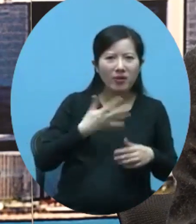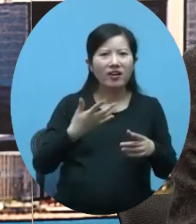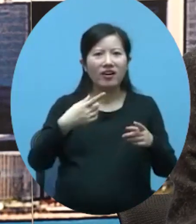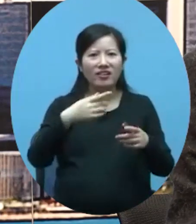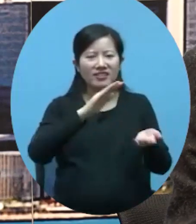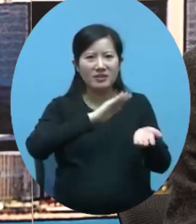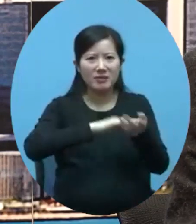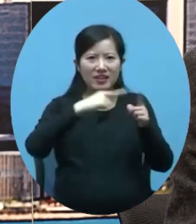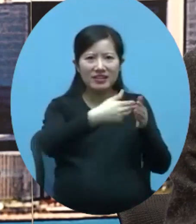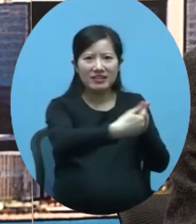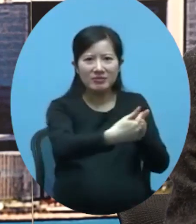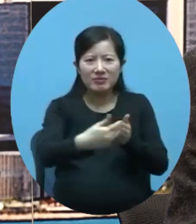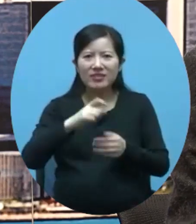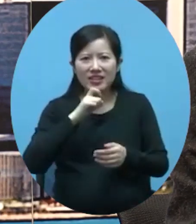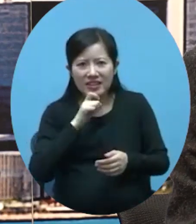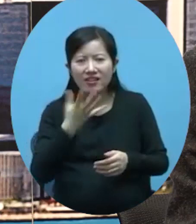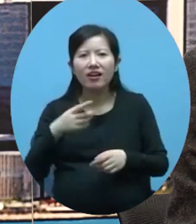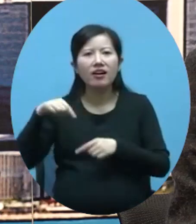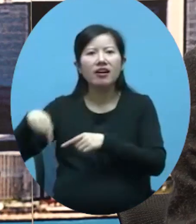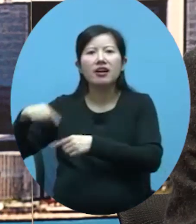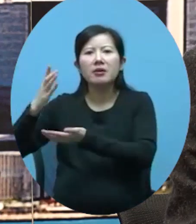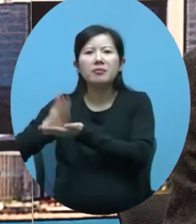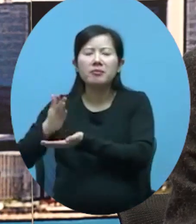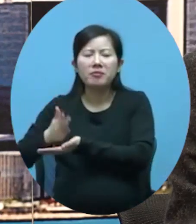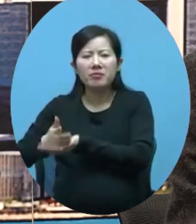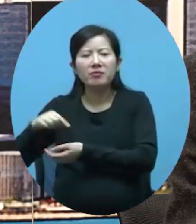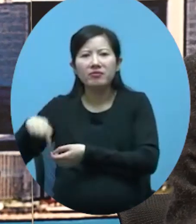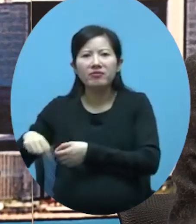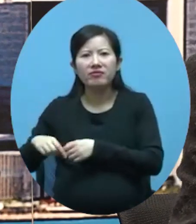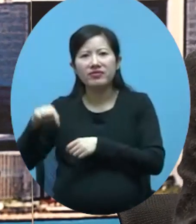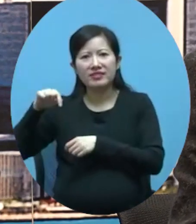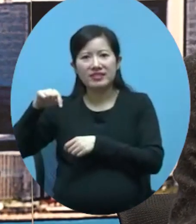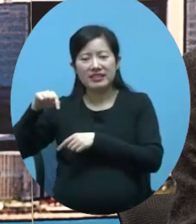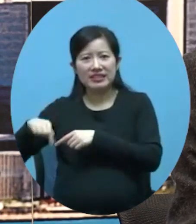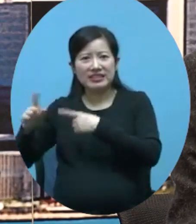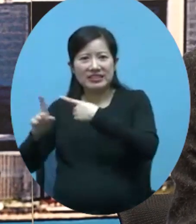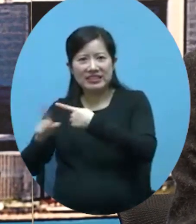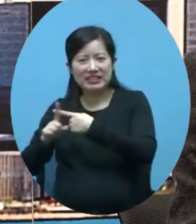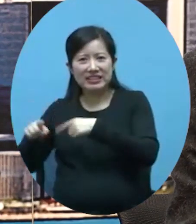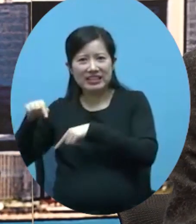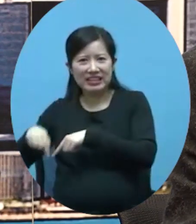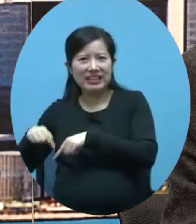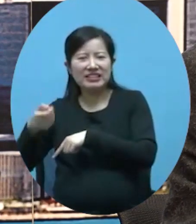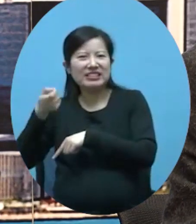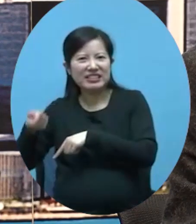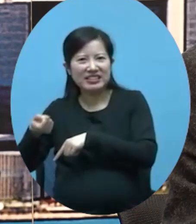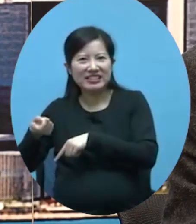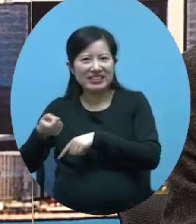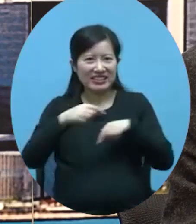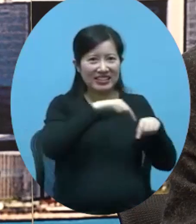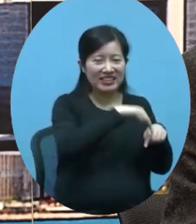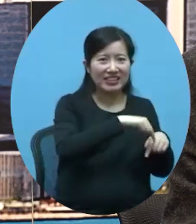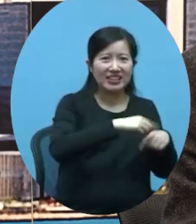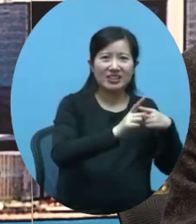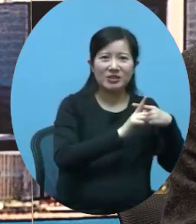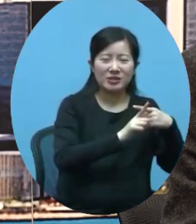哪裏特別高風險的地方這個我希望再解釋清楚就是相對和那些大家已知一些很高風